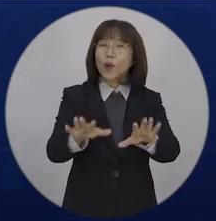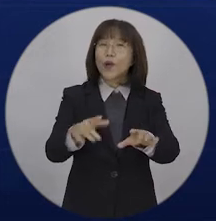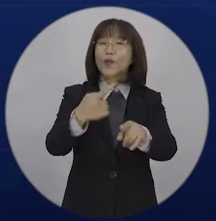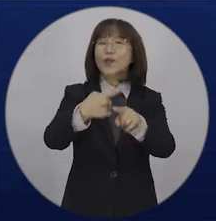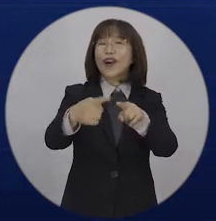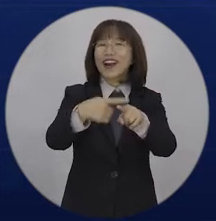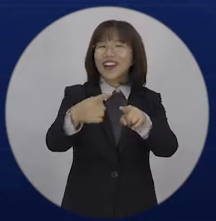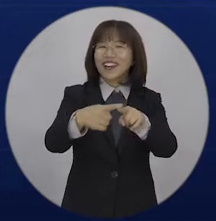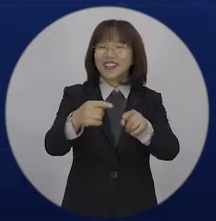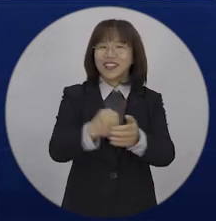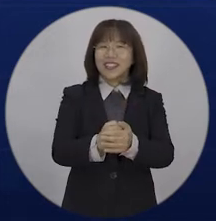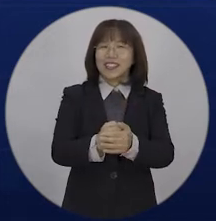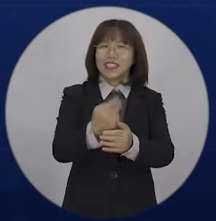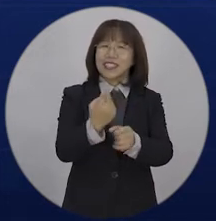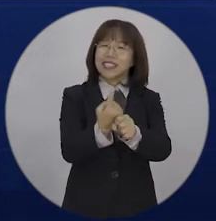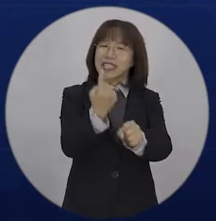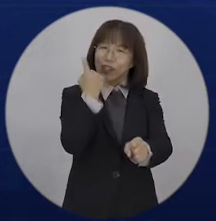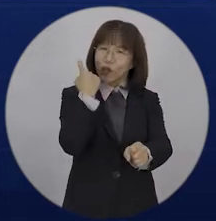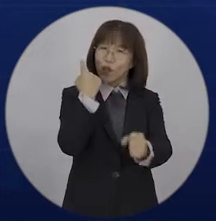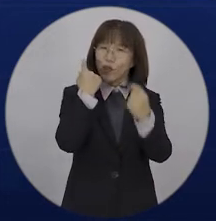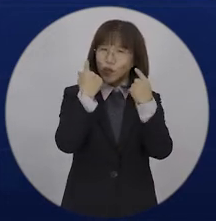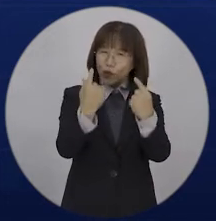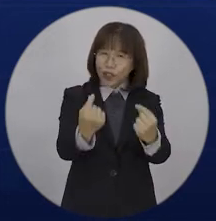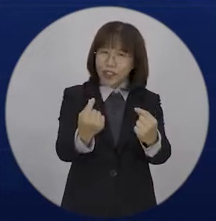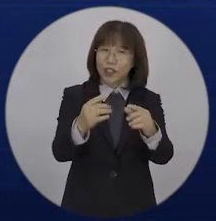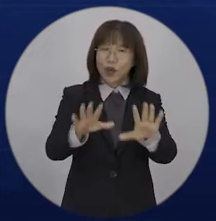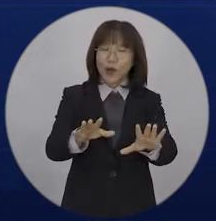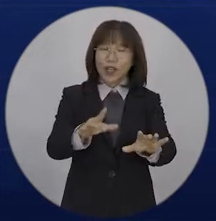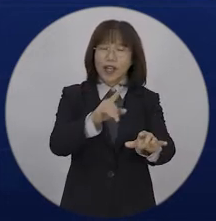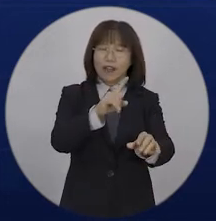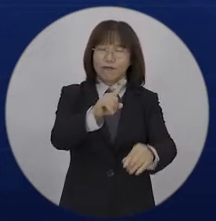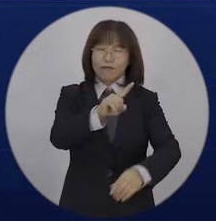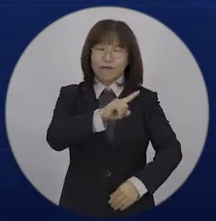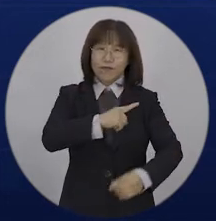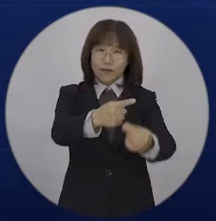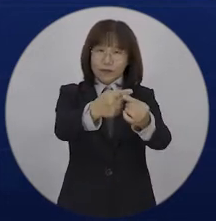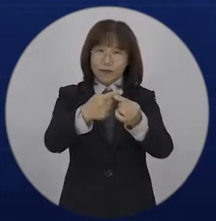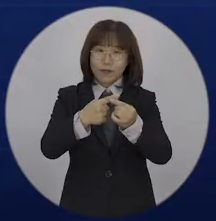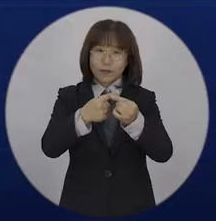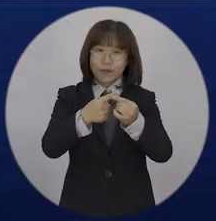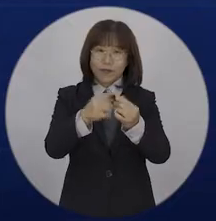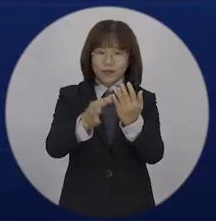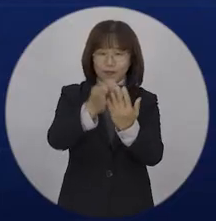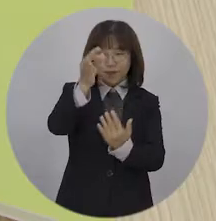평가에서 지난해에 이어 2년 연속 최우수 기관으로 선정됐습니다